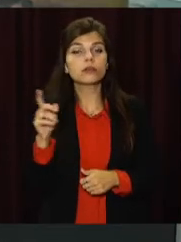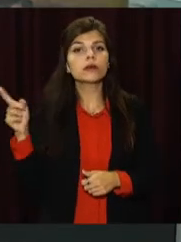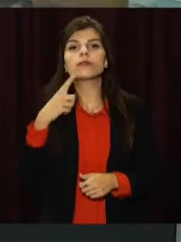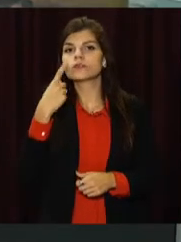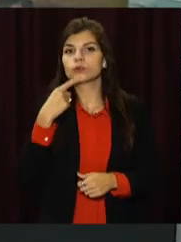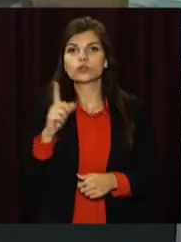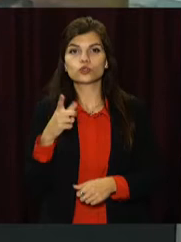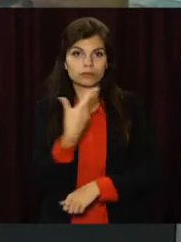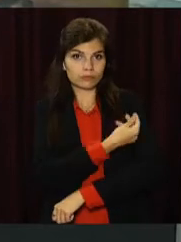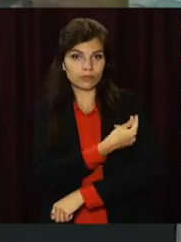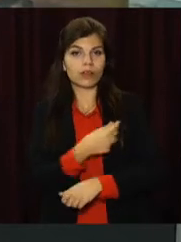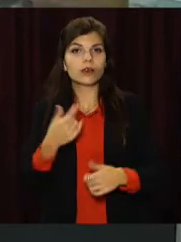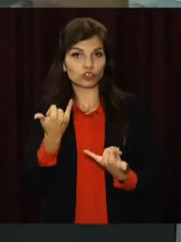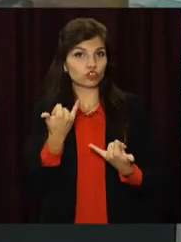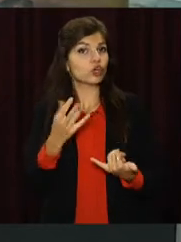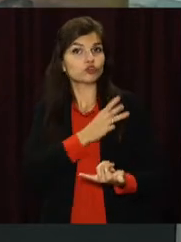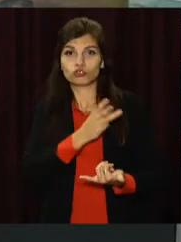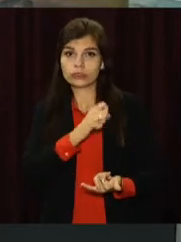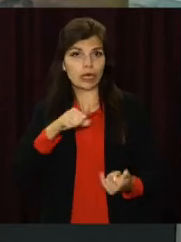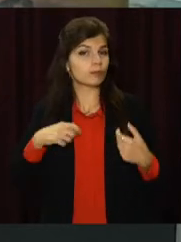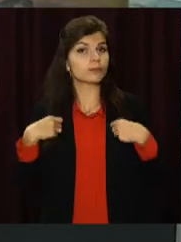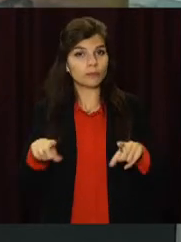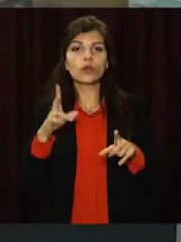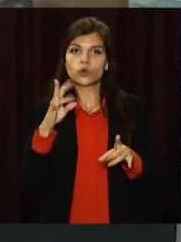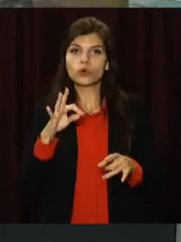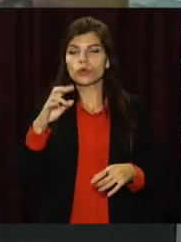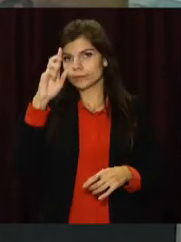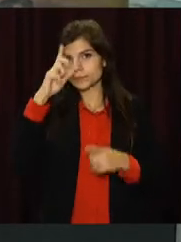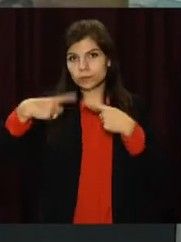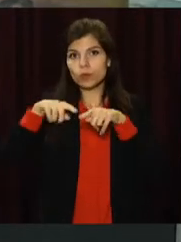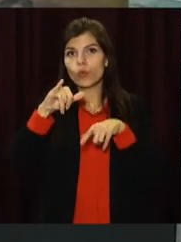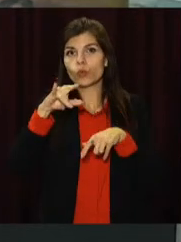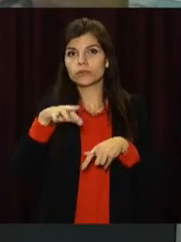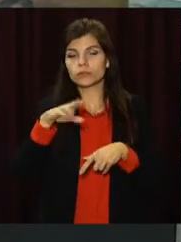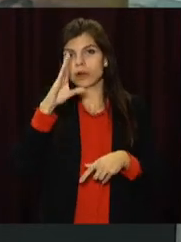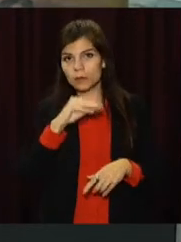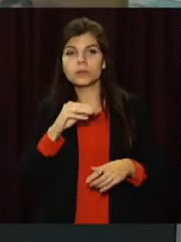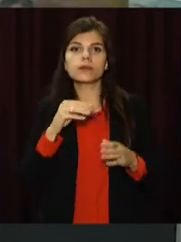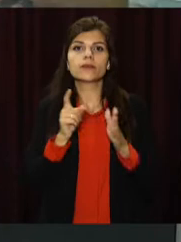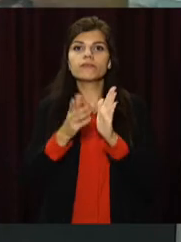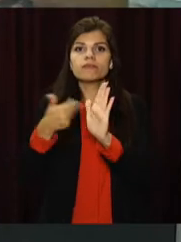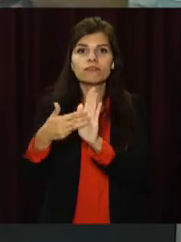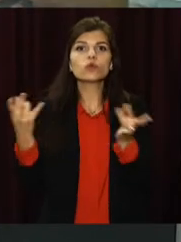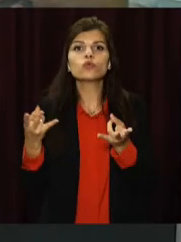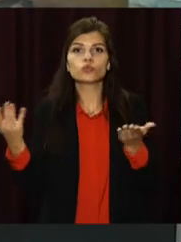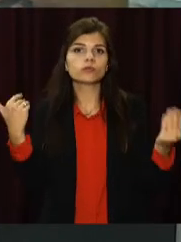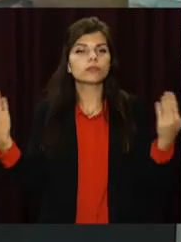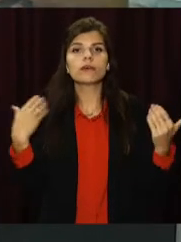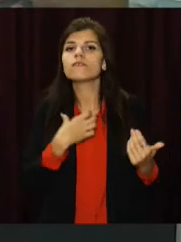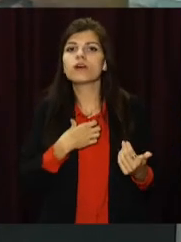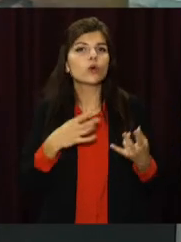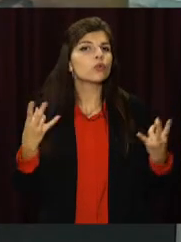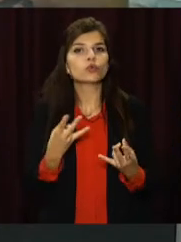зазначив, наразі щеплення добровільне. Однак уряд може внести деякі зміни. Зокрема, неодмінна вакцинація може торкнутися фахівців